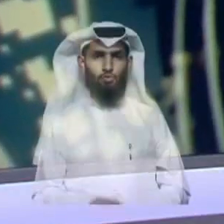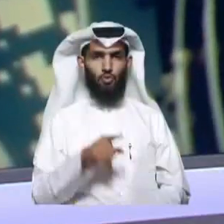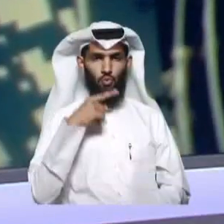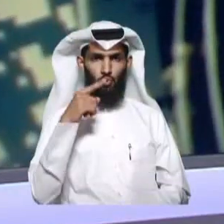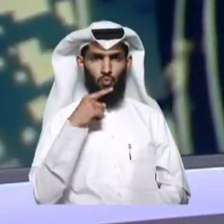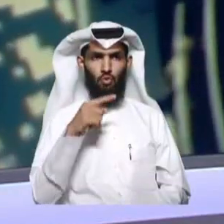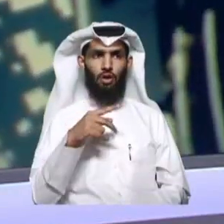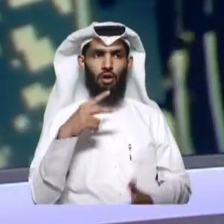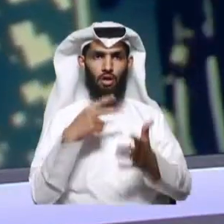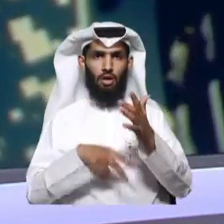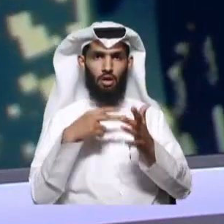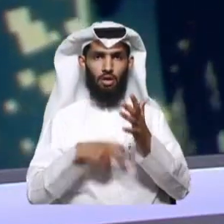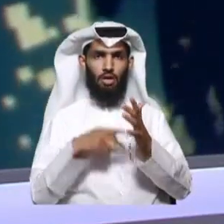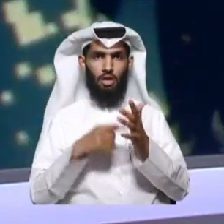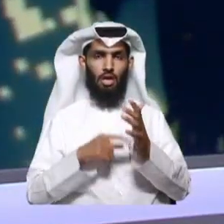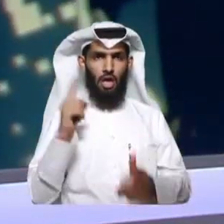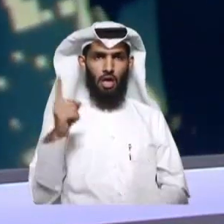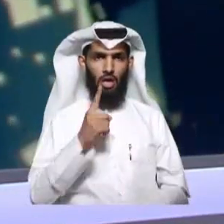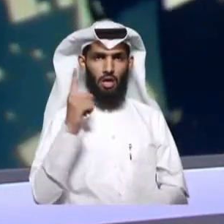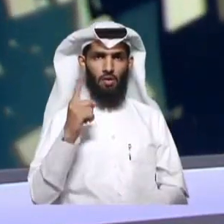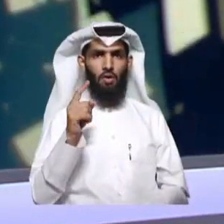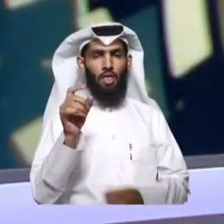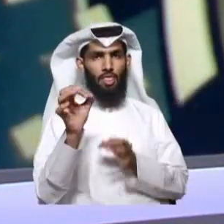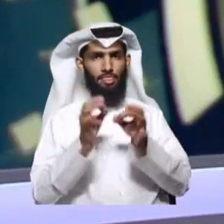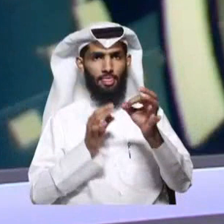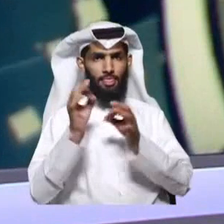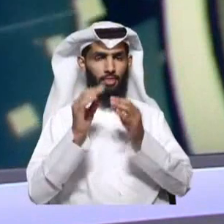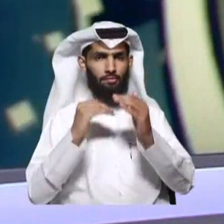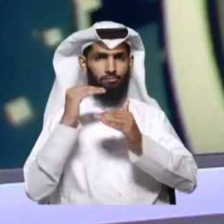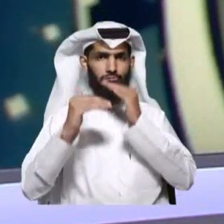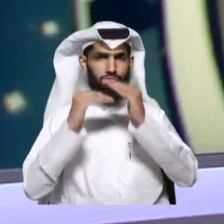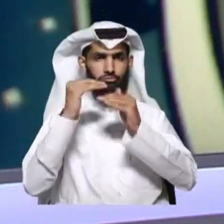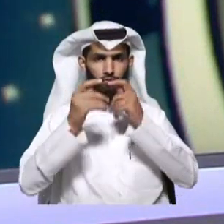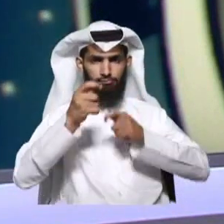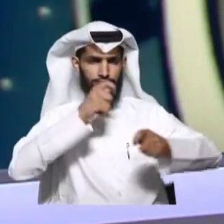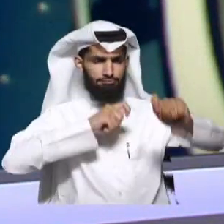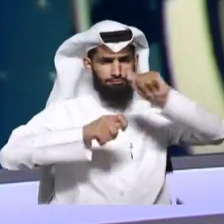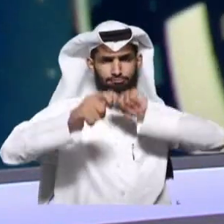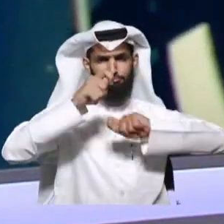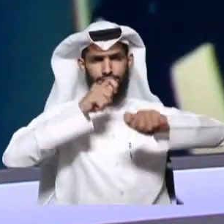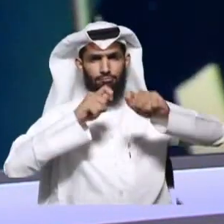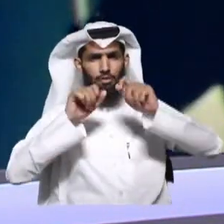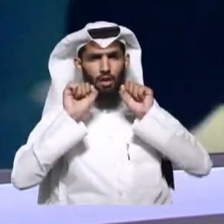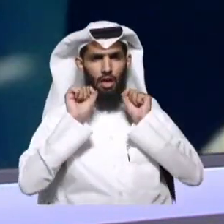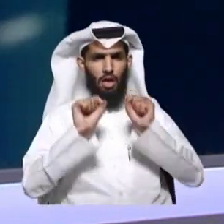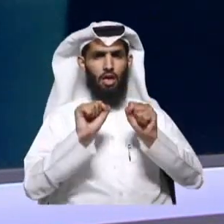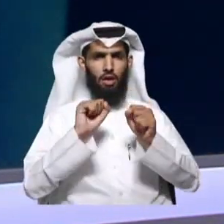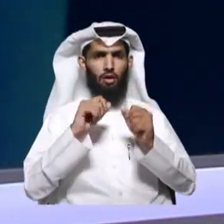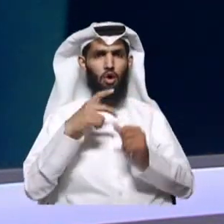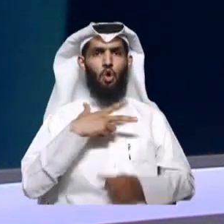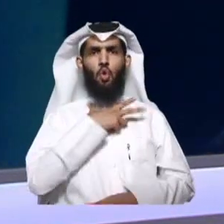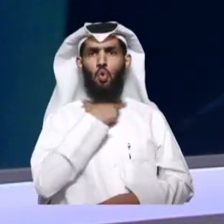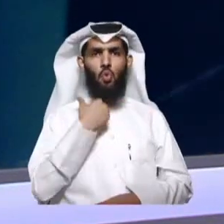عقدت الأمانة العامة للمجلس الأعلى للتخطيط والتنمية ورش عمل تحت عنوان ركيزة إدارة